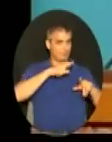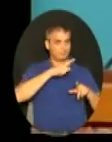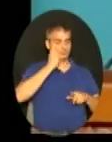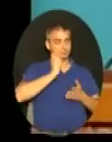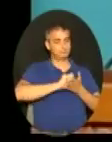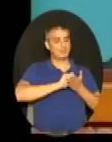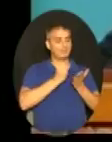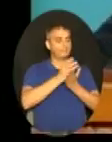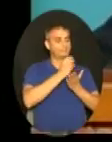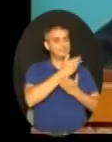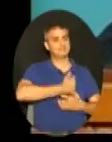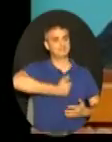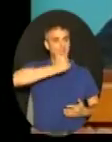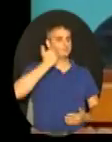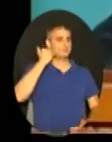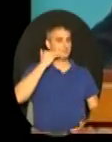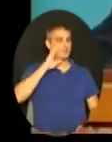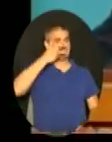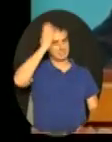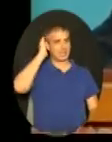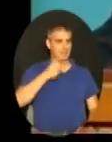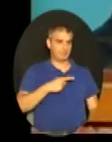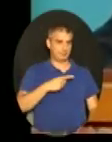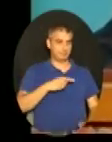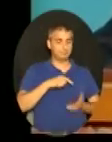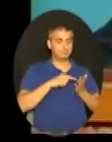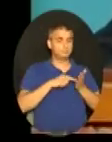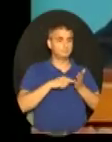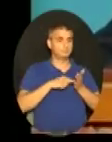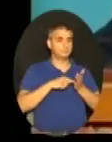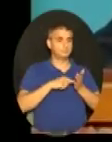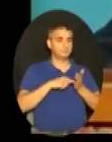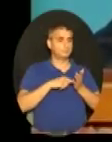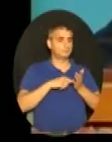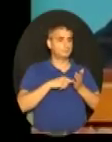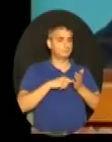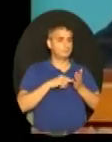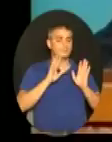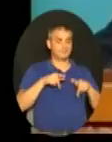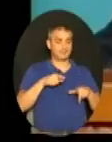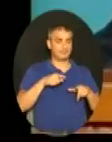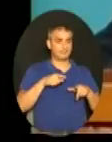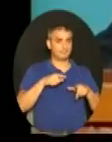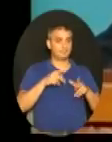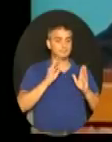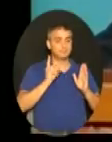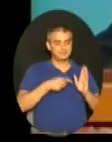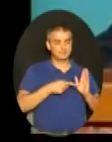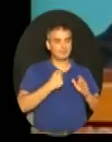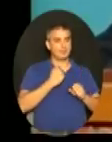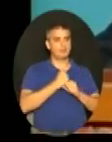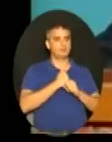להוציא מכתבי פיתורים לשרים לבני ולפיד. ועל כן, גם מסיבת הצורך